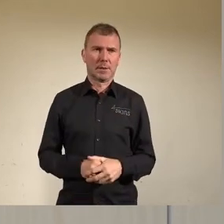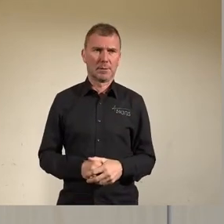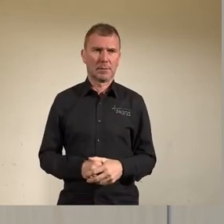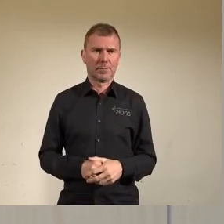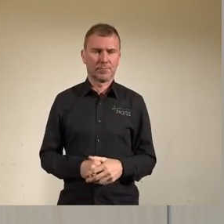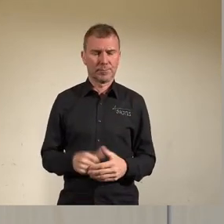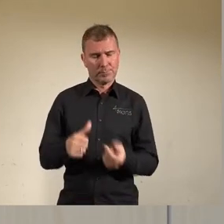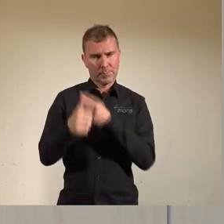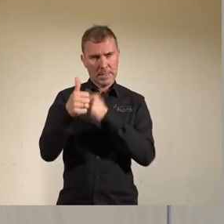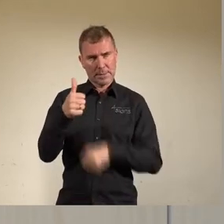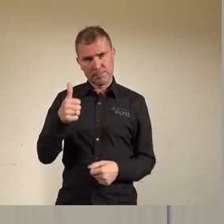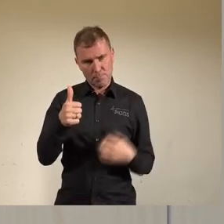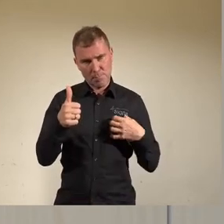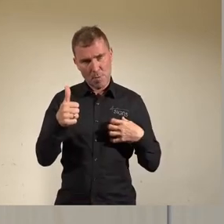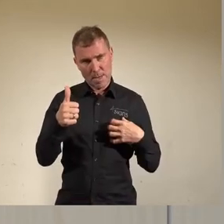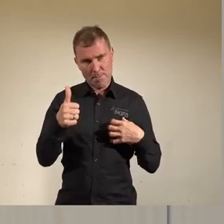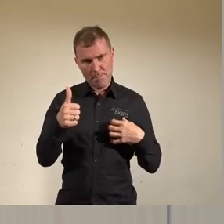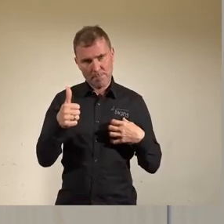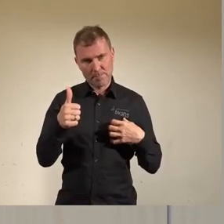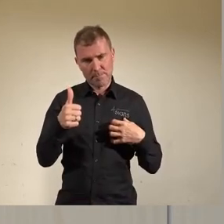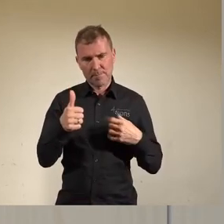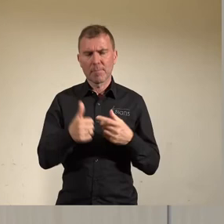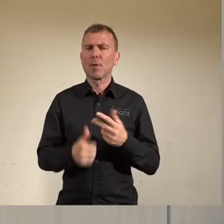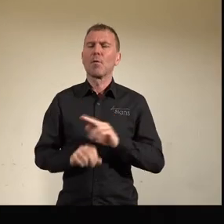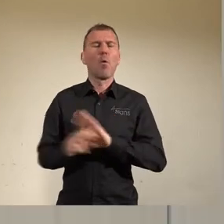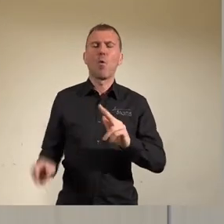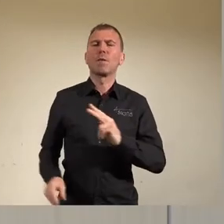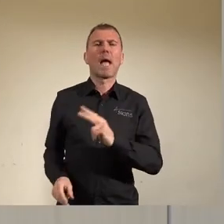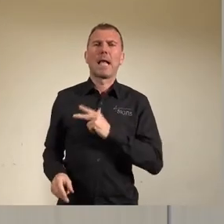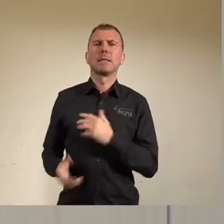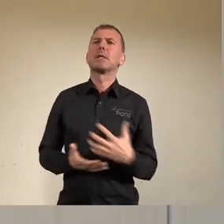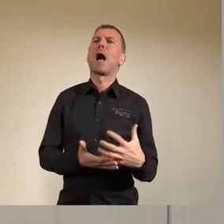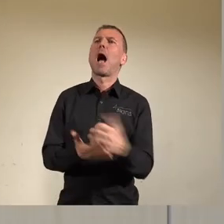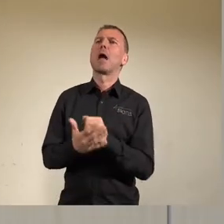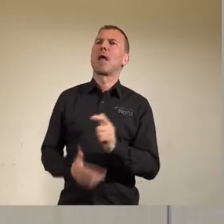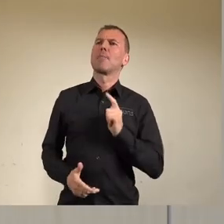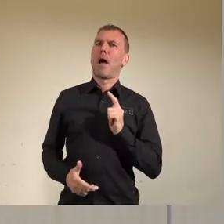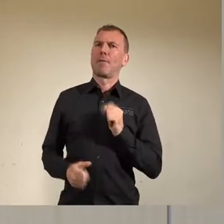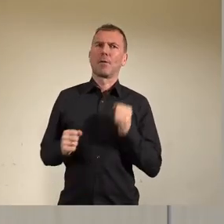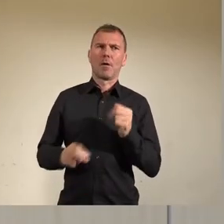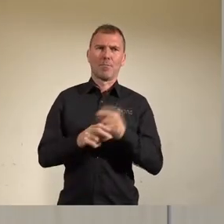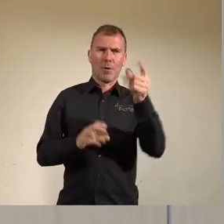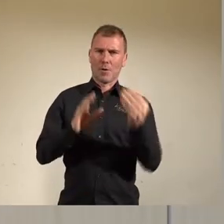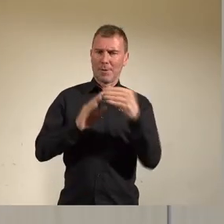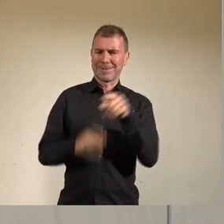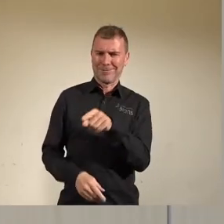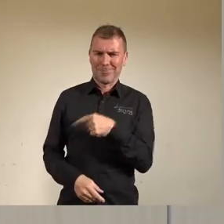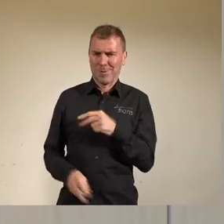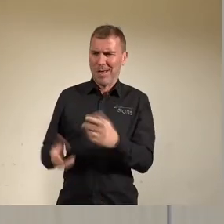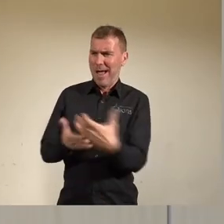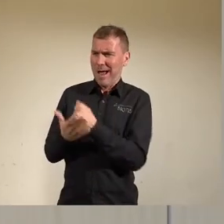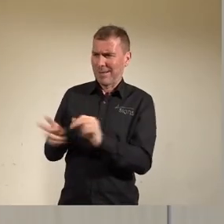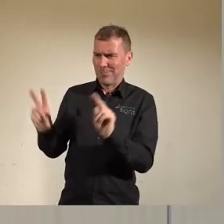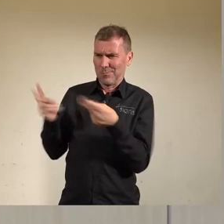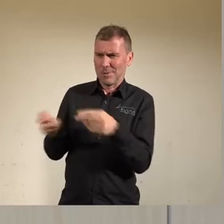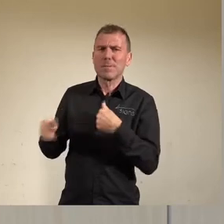sie nochmal nennen. Das erste Problem war, unrealistische Einnahmeerwartungen, die der Oberbürgermeister eingestellt hatte, auszugleichen.